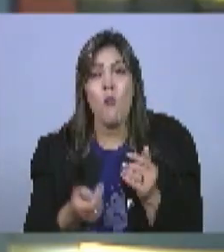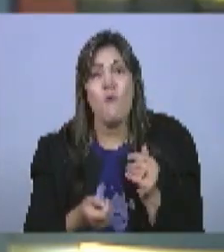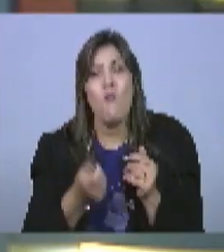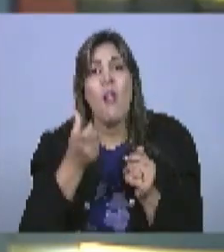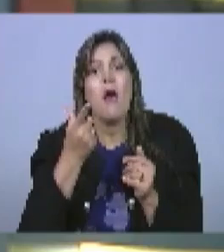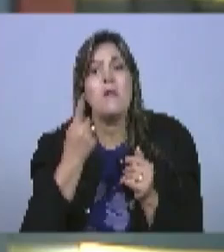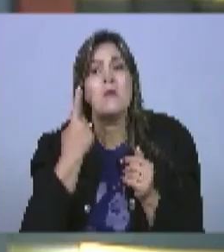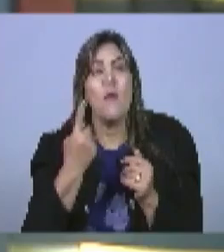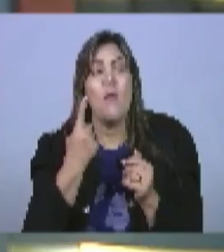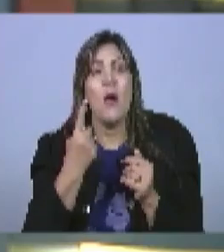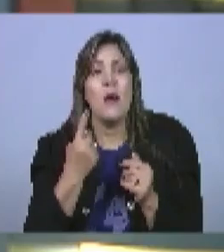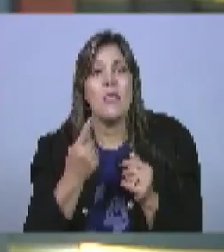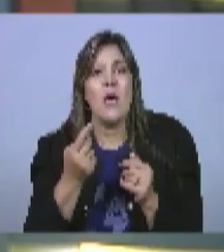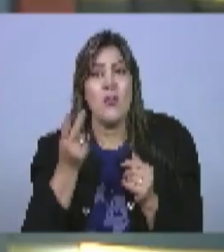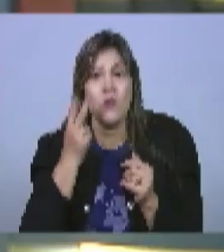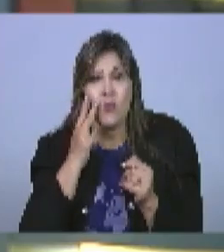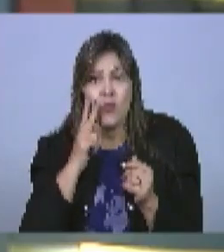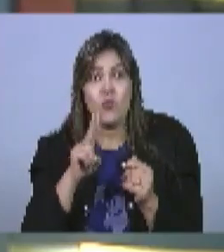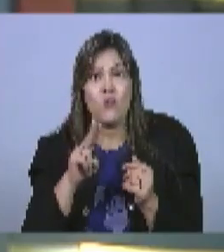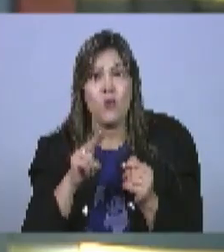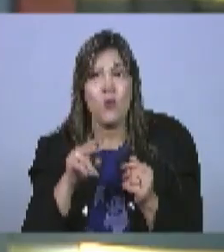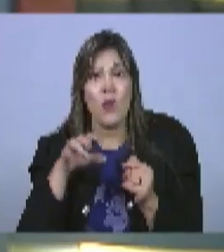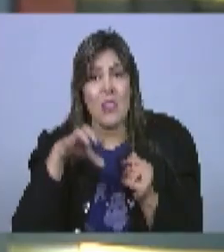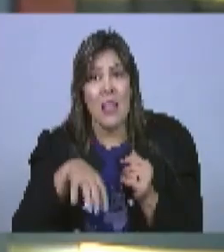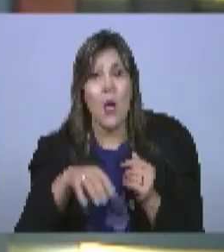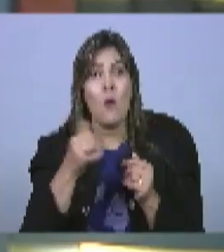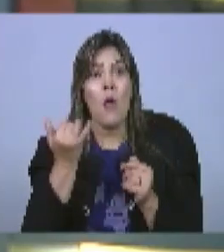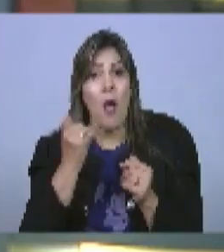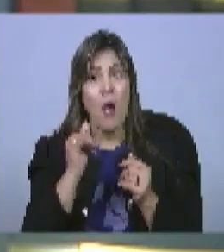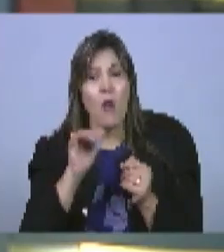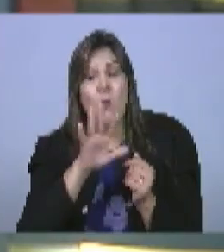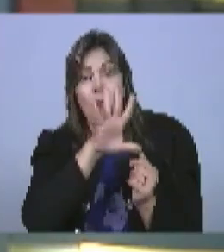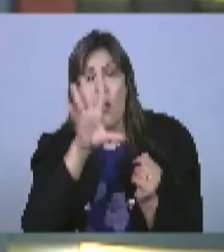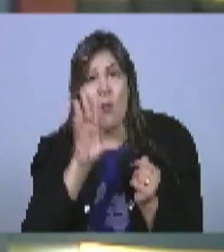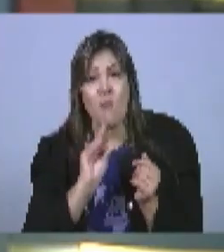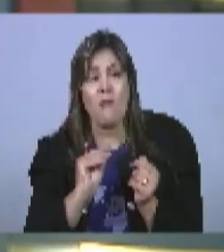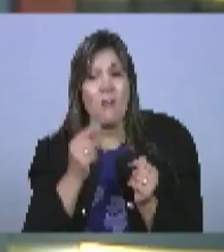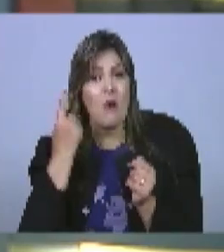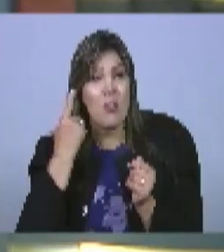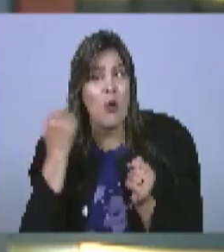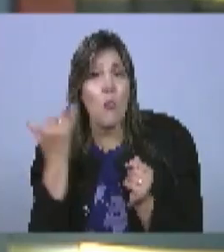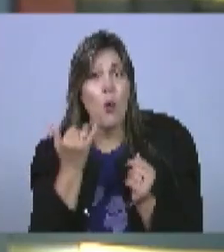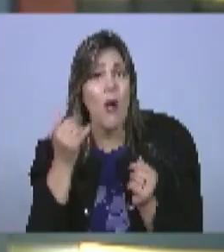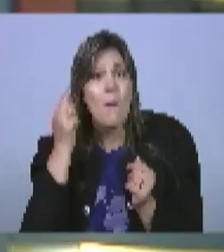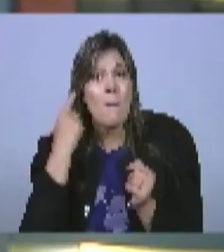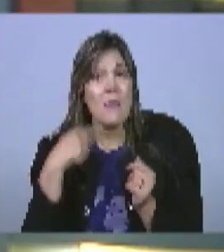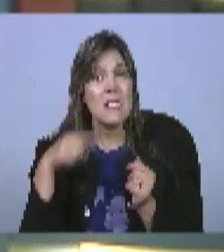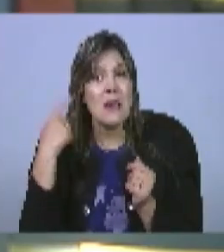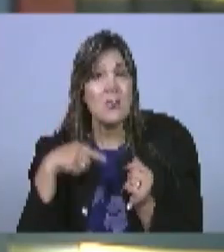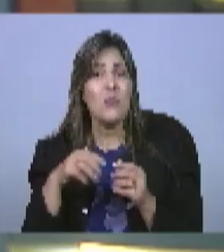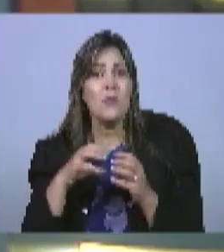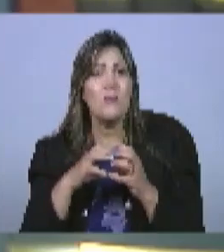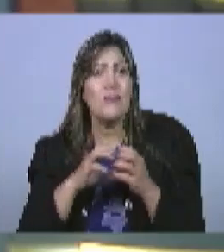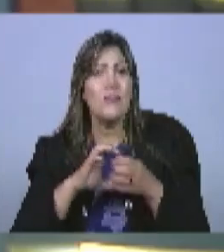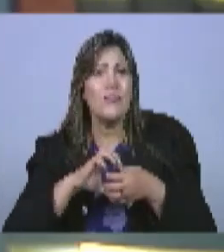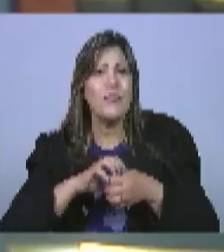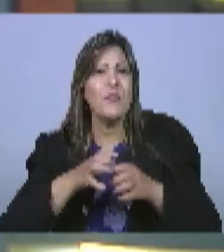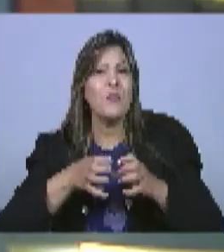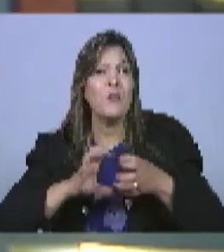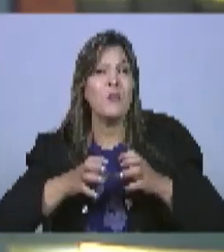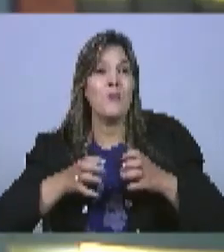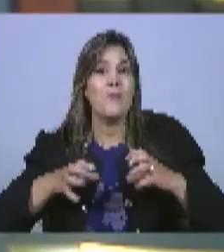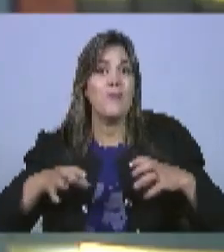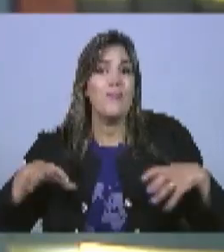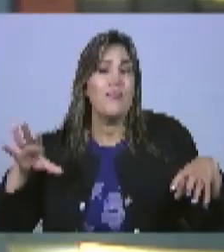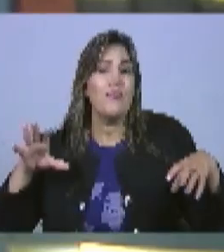اللحظات ان نجد دوله عربيه وافريقيه مهمه زي السودان تفككت بما